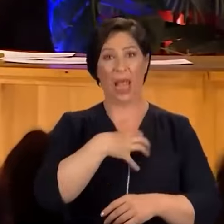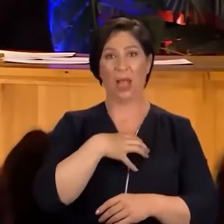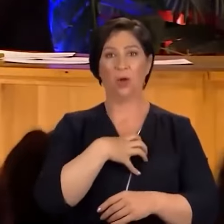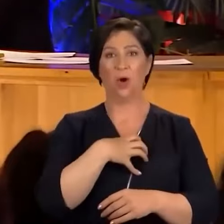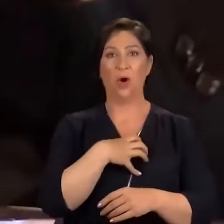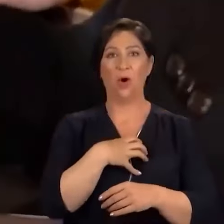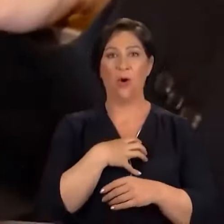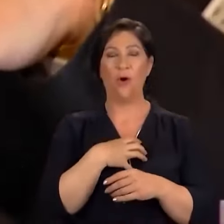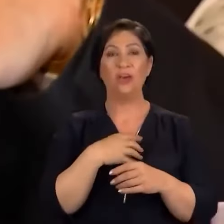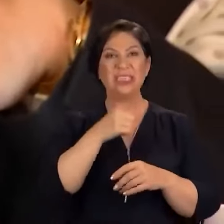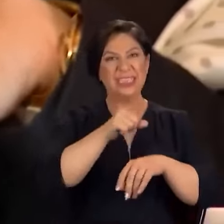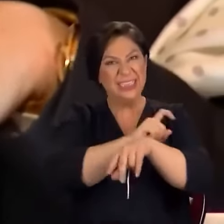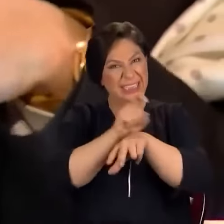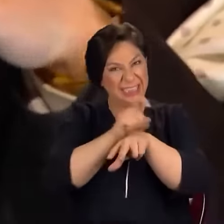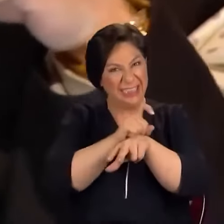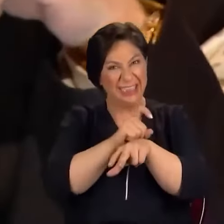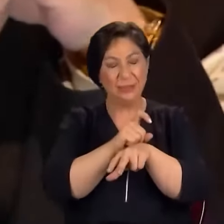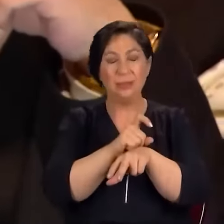sendeki ego olabilir. Sendeki sinir,